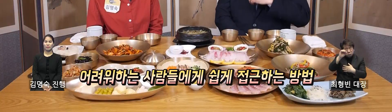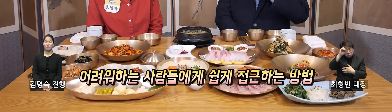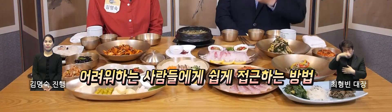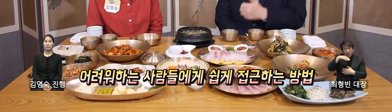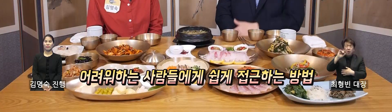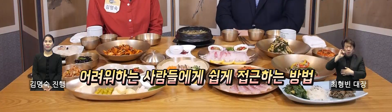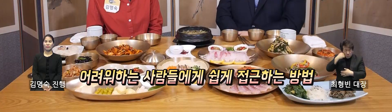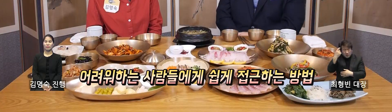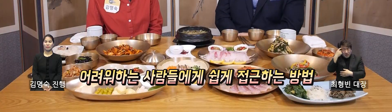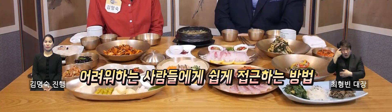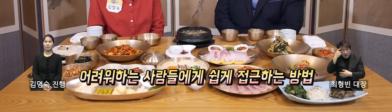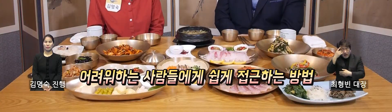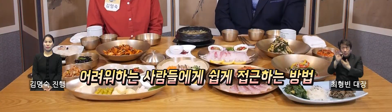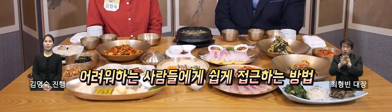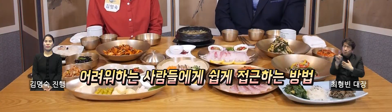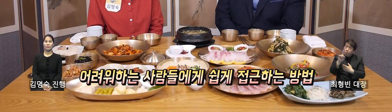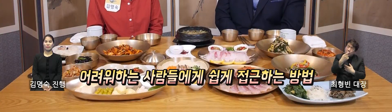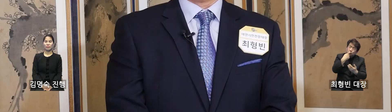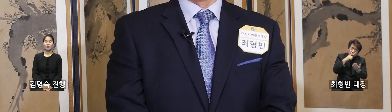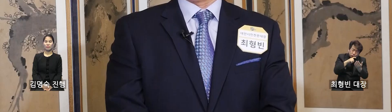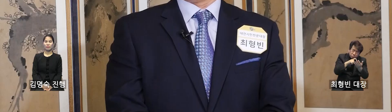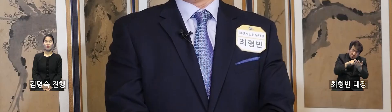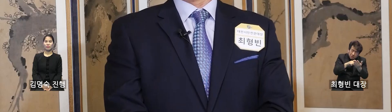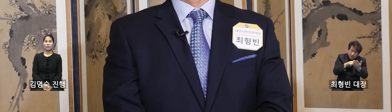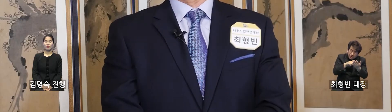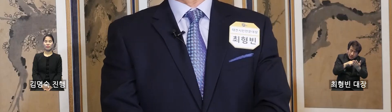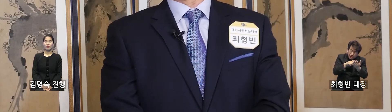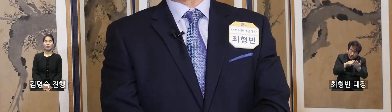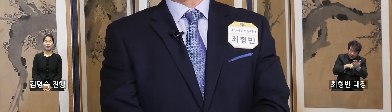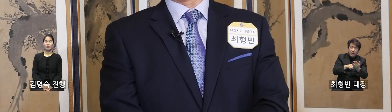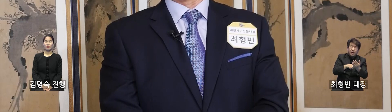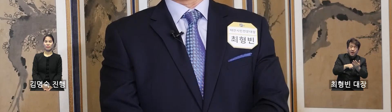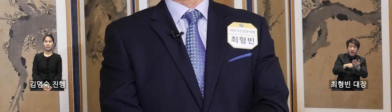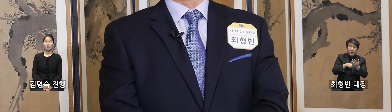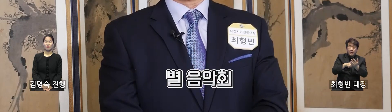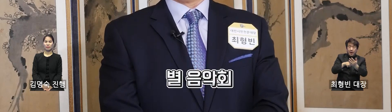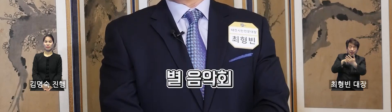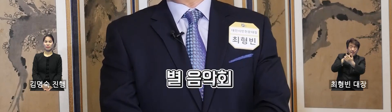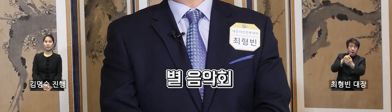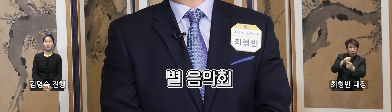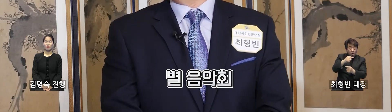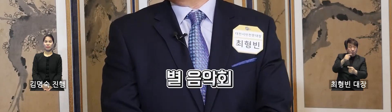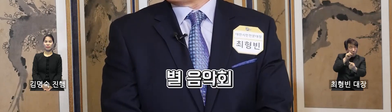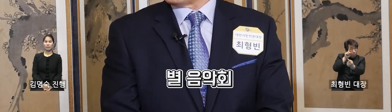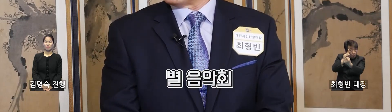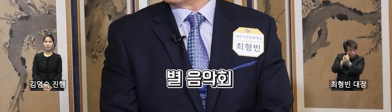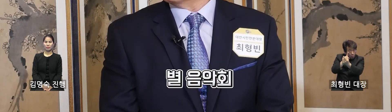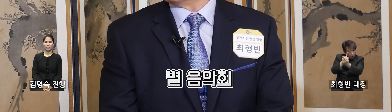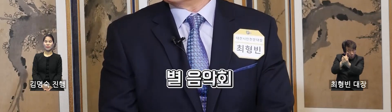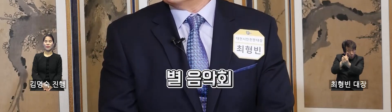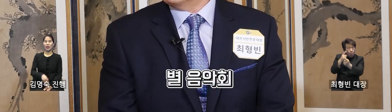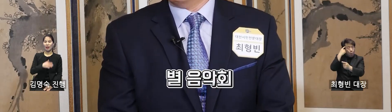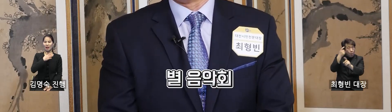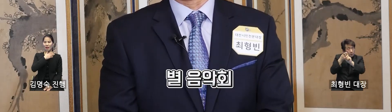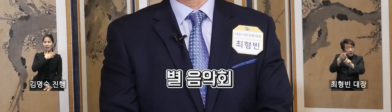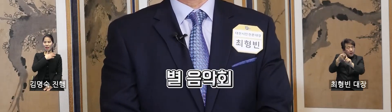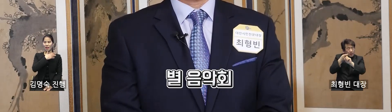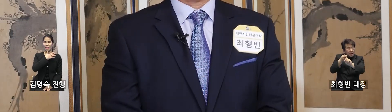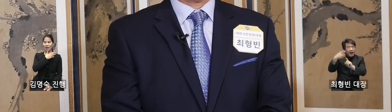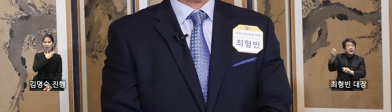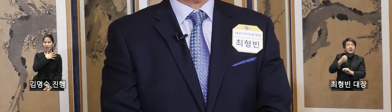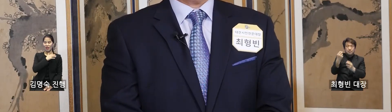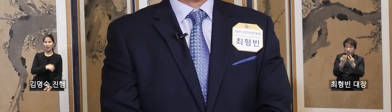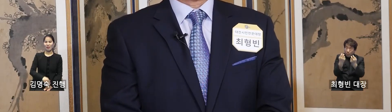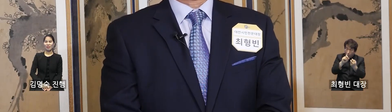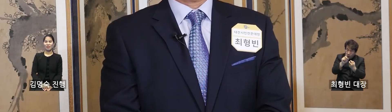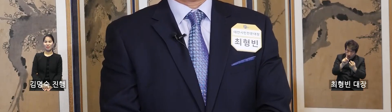쉽게 접근할 수 있는 방법이 뭘까 쟤들이 특별한 음악회를 만들었죠 * 유마 캐라 어여 천문